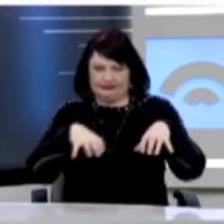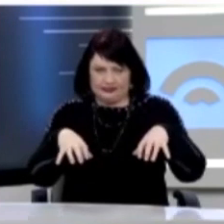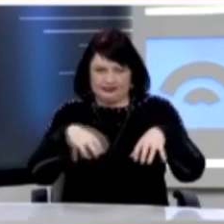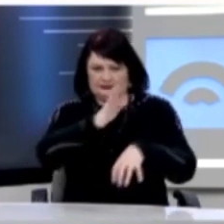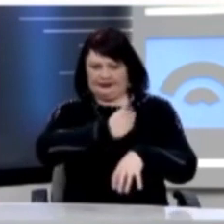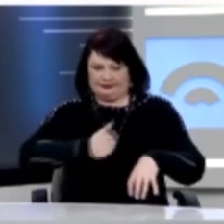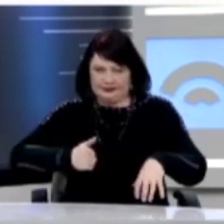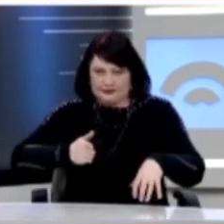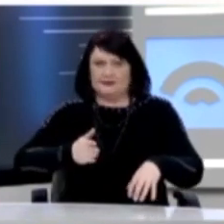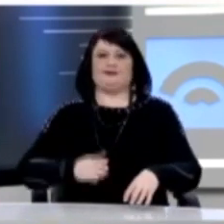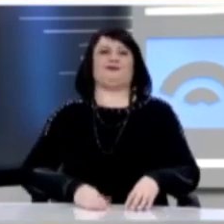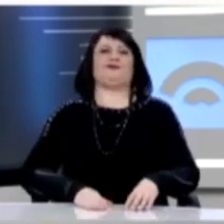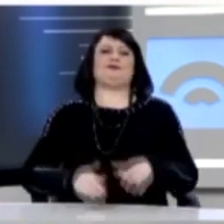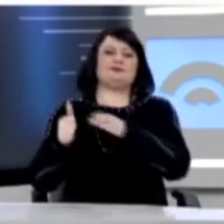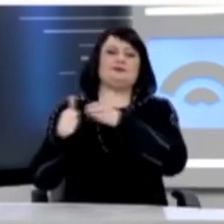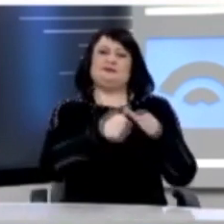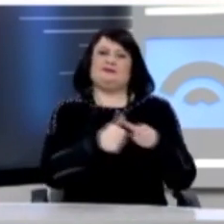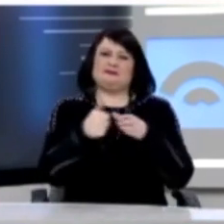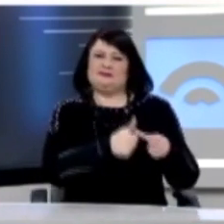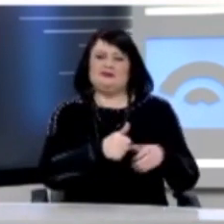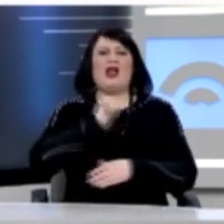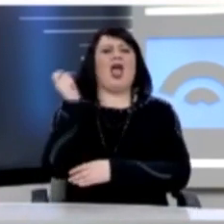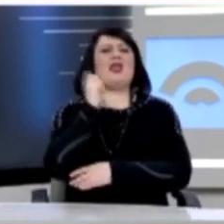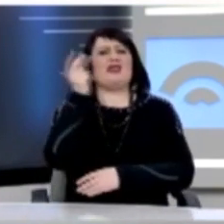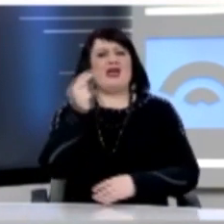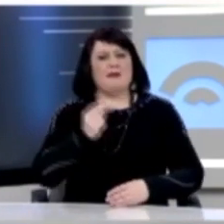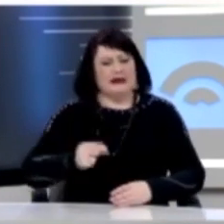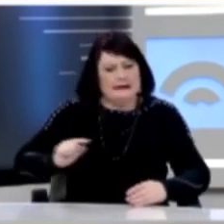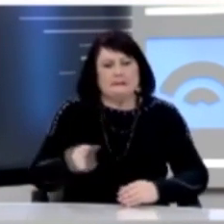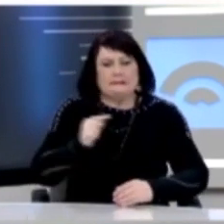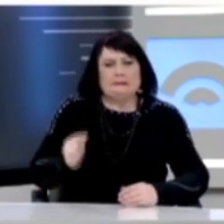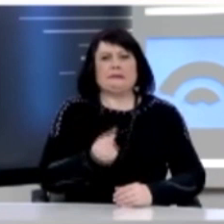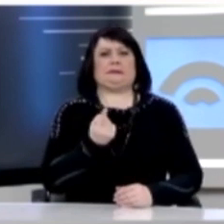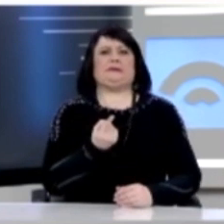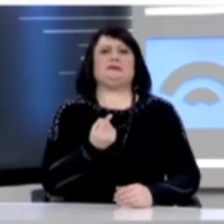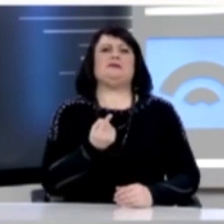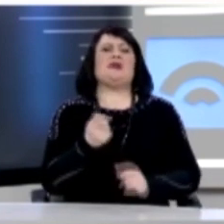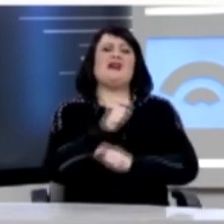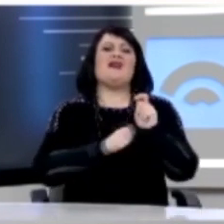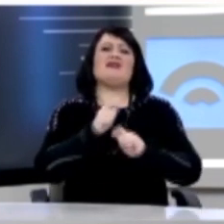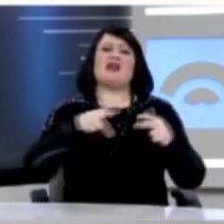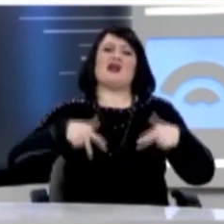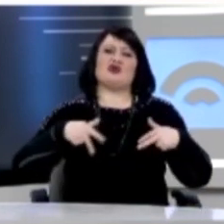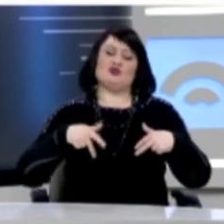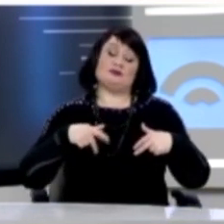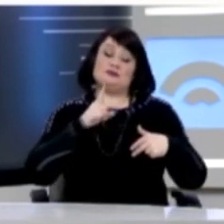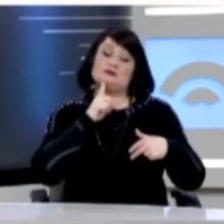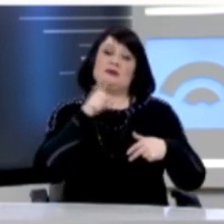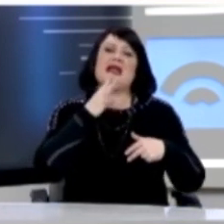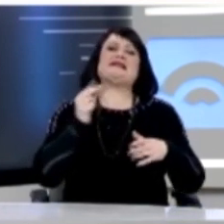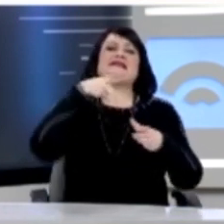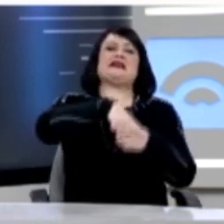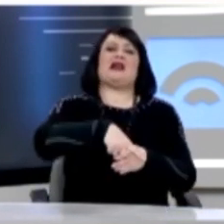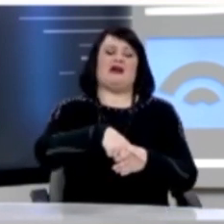διαρκή υποδάβληση μειονοτικών και εθνικιστικών ζητημάτων, τη συγκρότηση κρατών προτεκτοράτων, τη